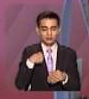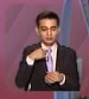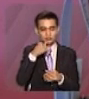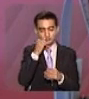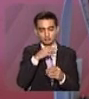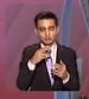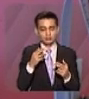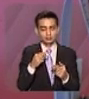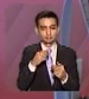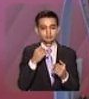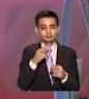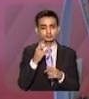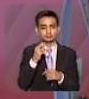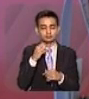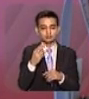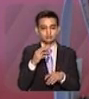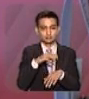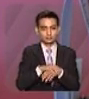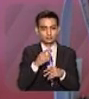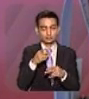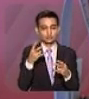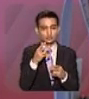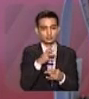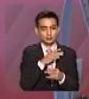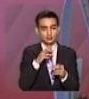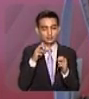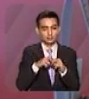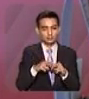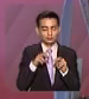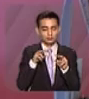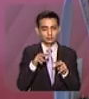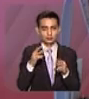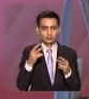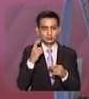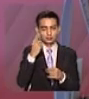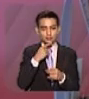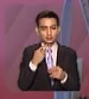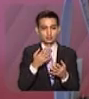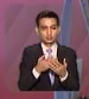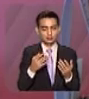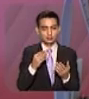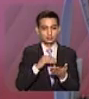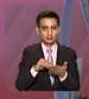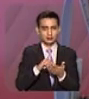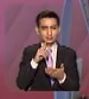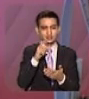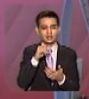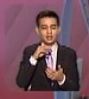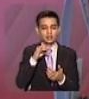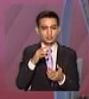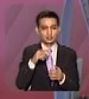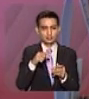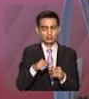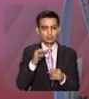считаю, что вот Нацбанк, как финансовый регулятор, должен обратить на это внимание, потому что там в некоторых вот этих займерах идут бешеные